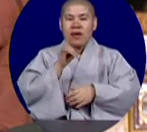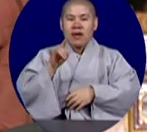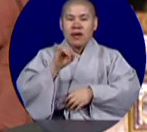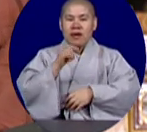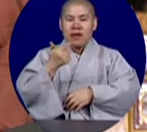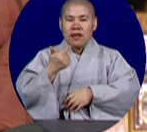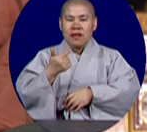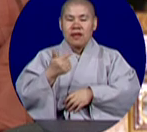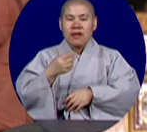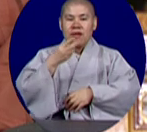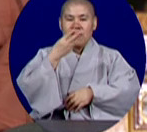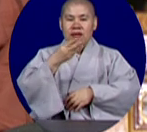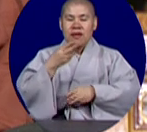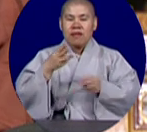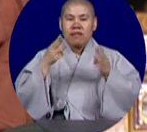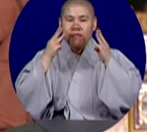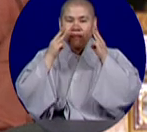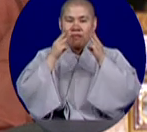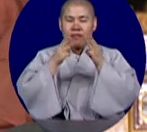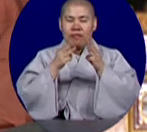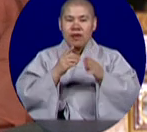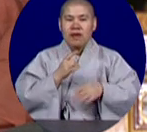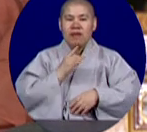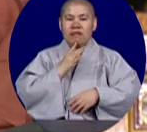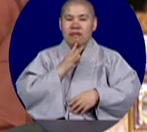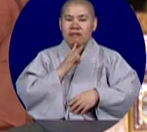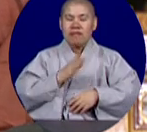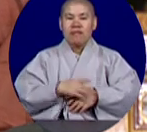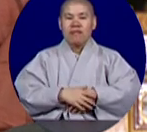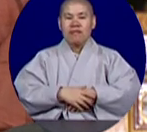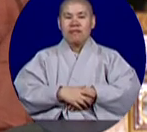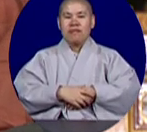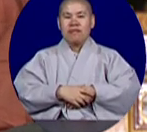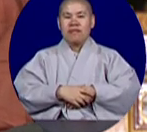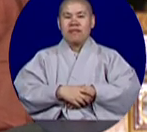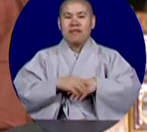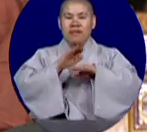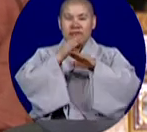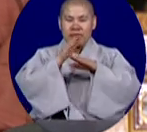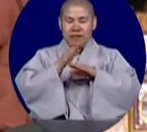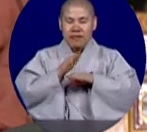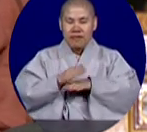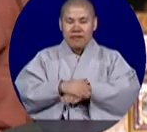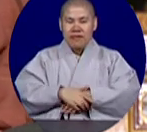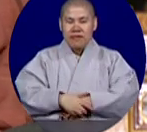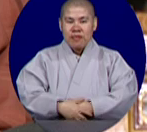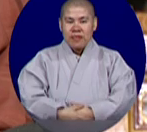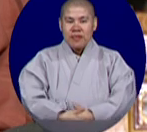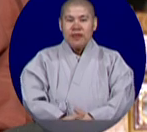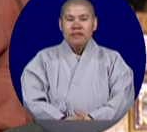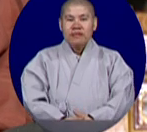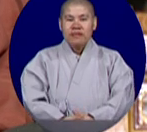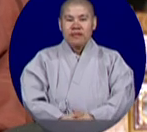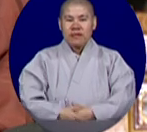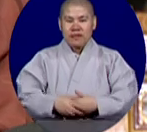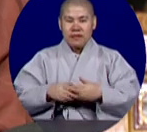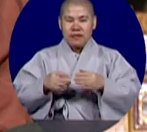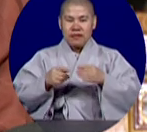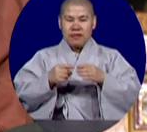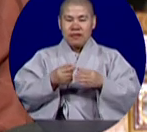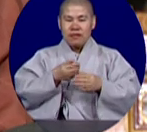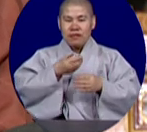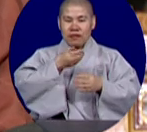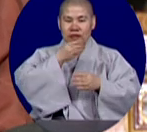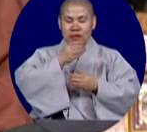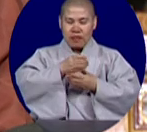해인산매뿐이다. 바로 이 도리예요. 그거 보세요. 여기 이렇게 보면